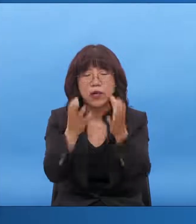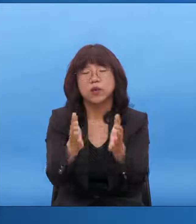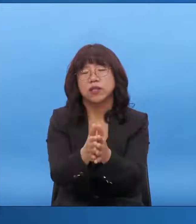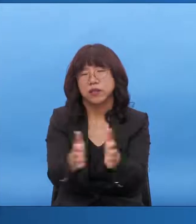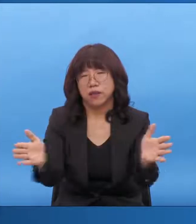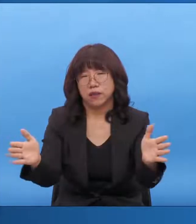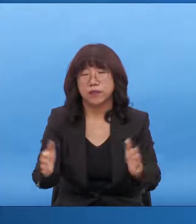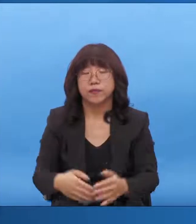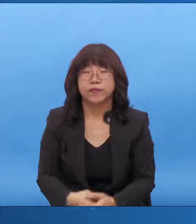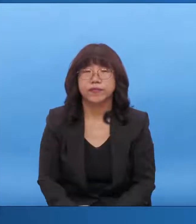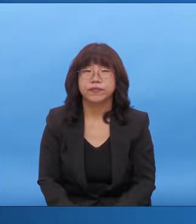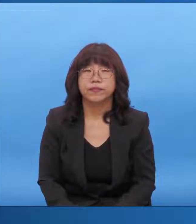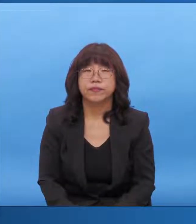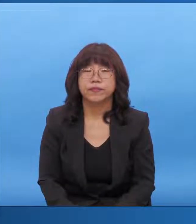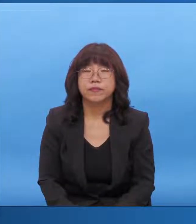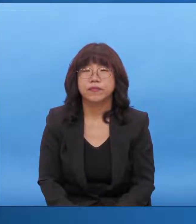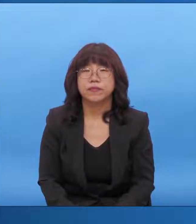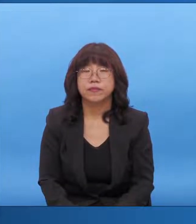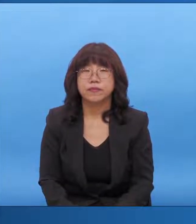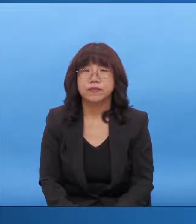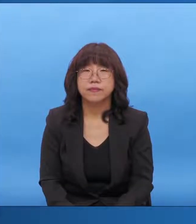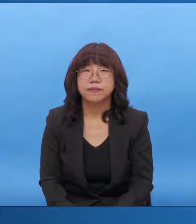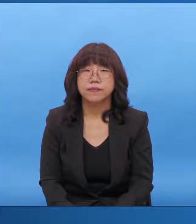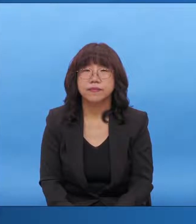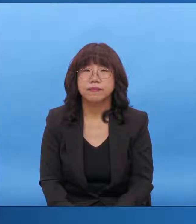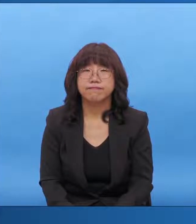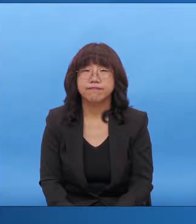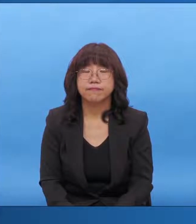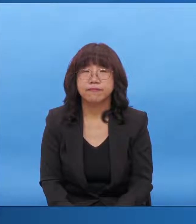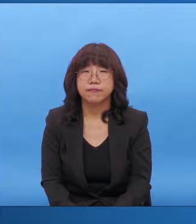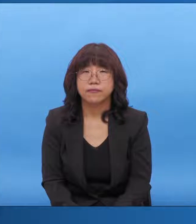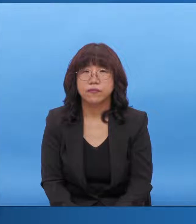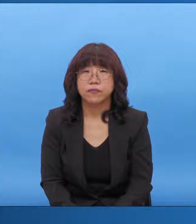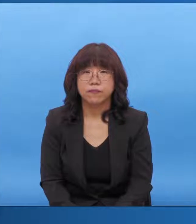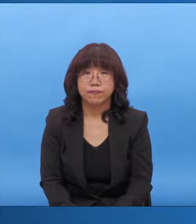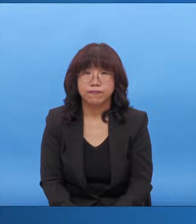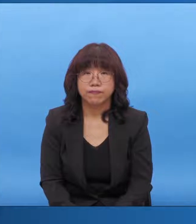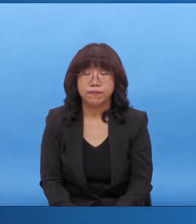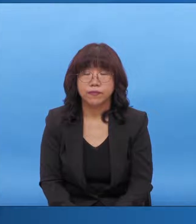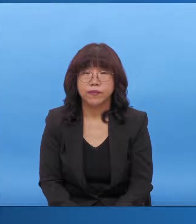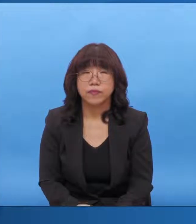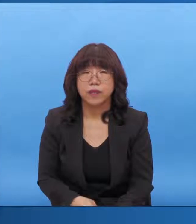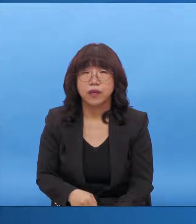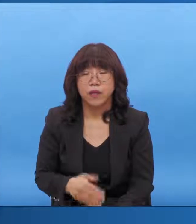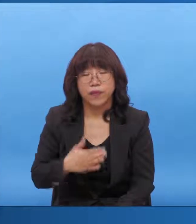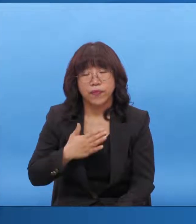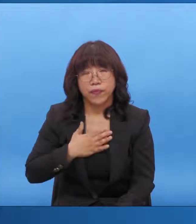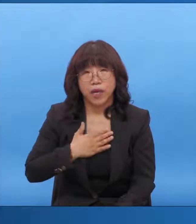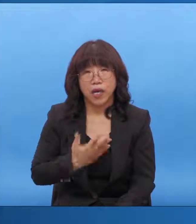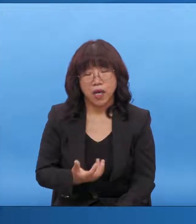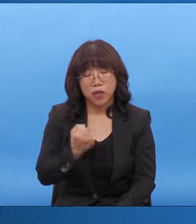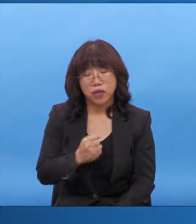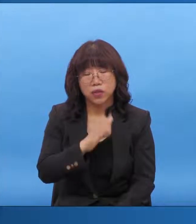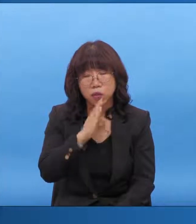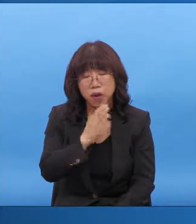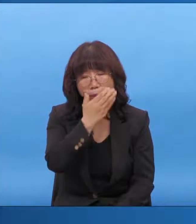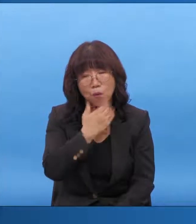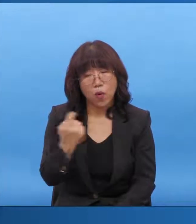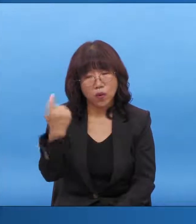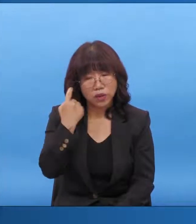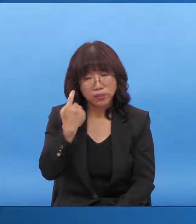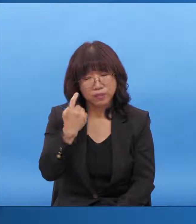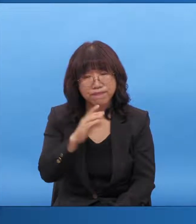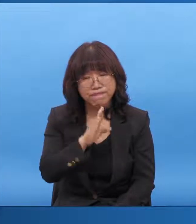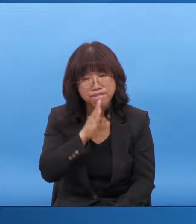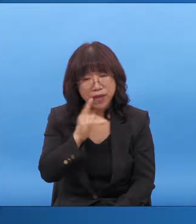right now, especially our church officers and elders, you have to begin this new prayer. 내가 진짜 복음 맞는가 생각하셔야 You 됩니다. have to think about,